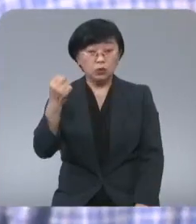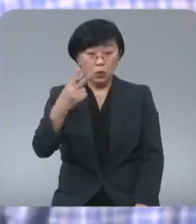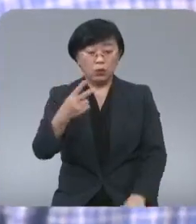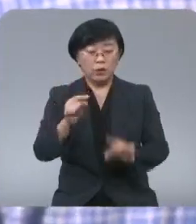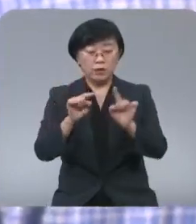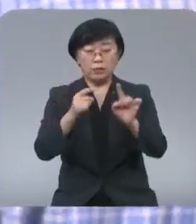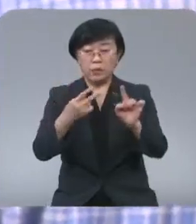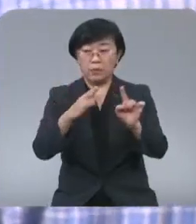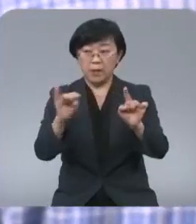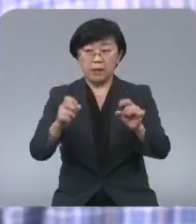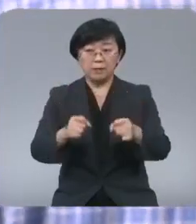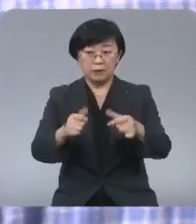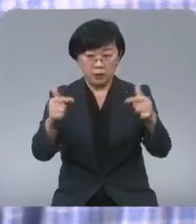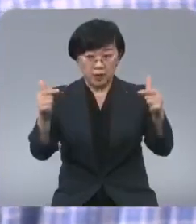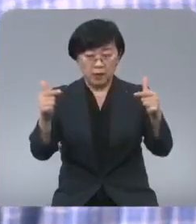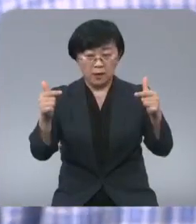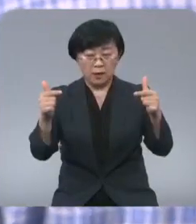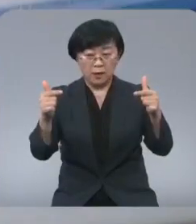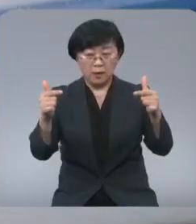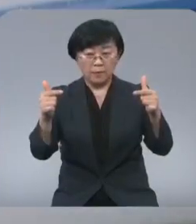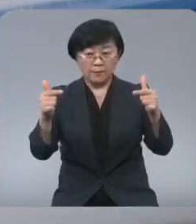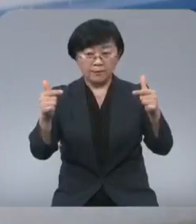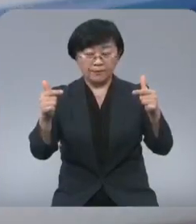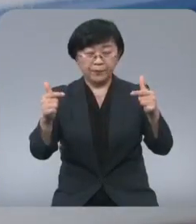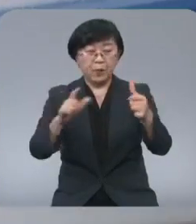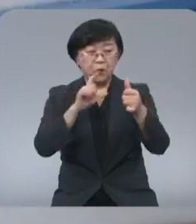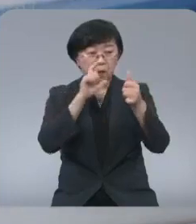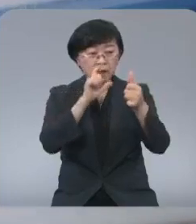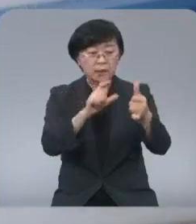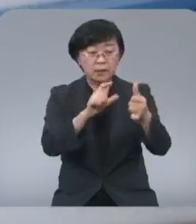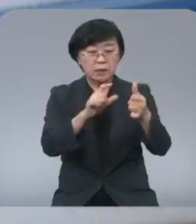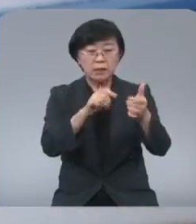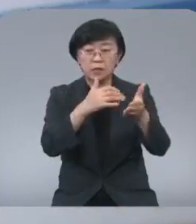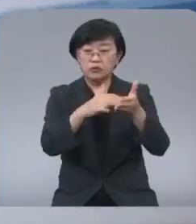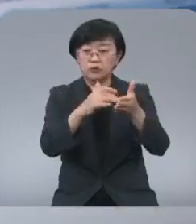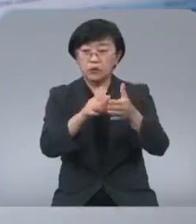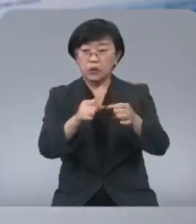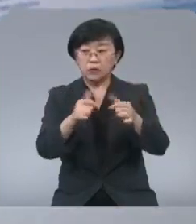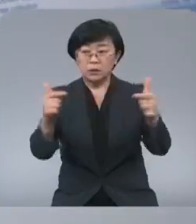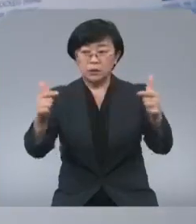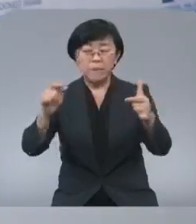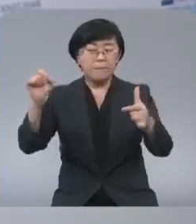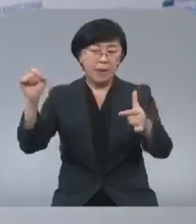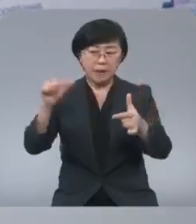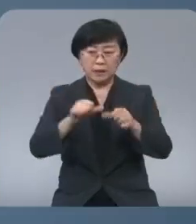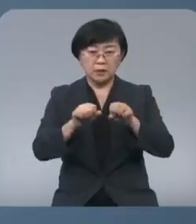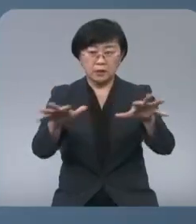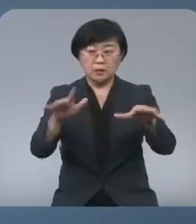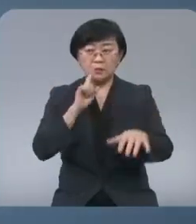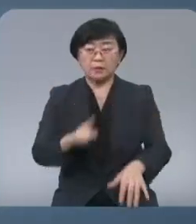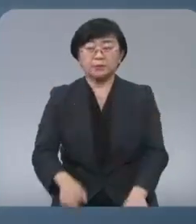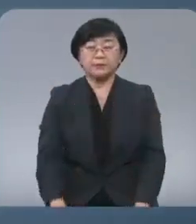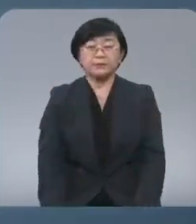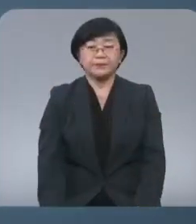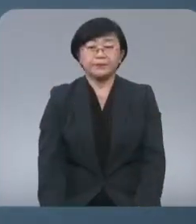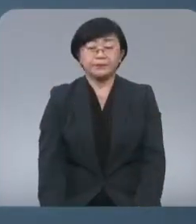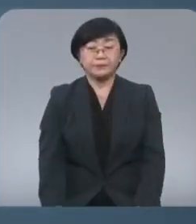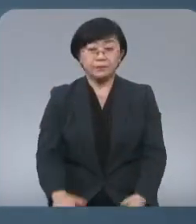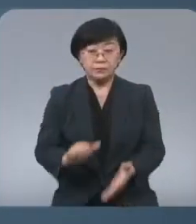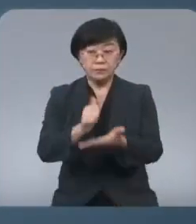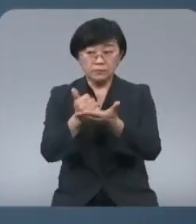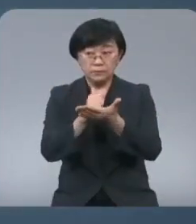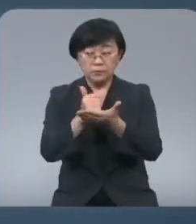또 1.2배로 늘어나는 것이기 때문에 확진자가 증가하는 속도가 매우 가파르다라는 의미입니다. 위중증